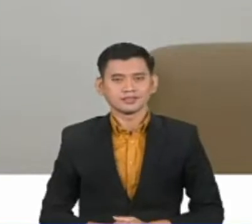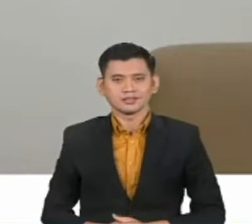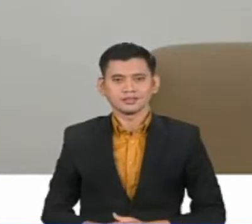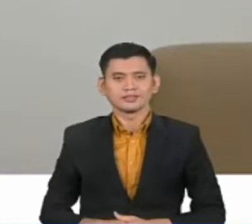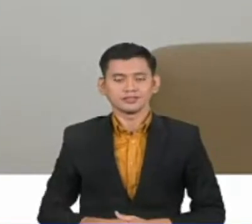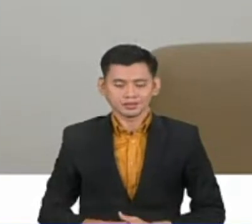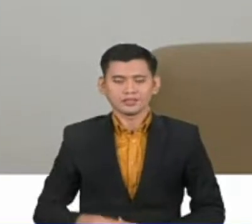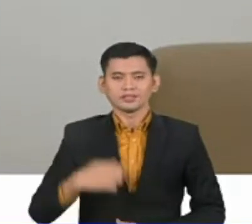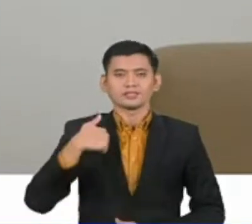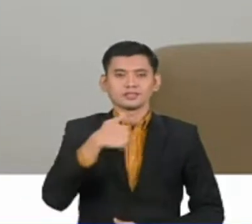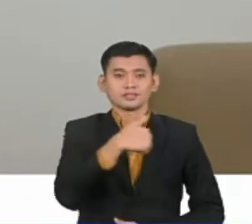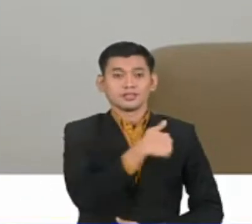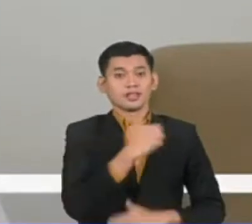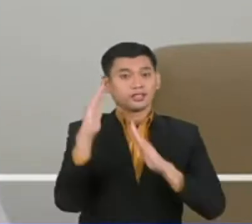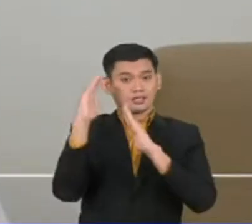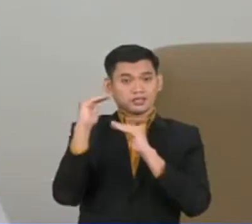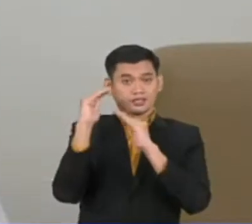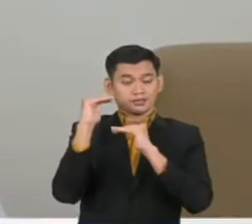Kita harap